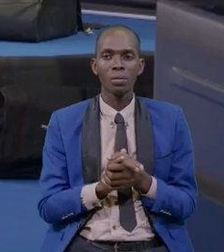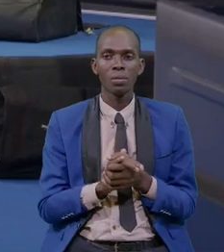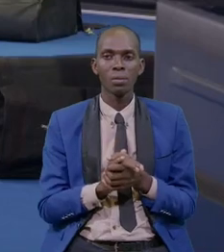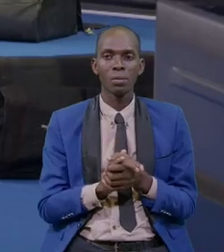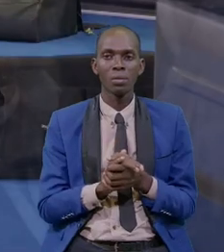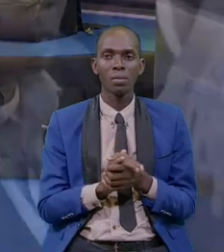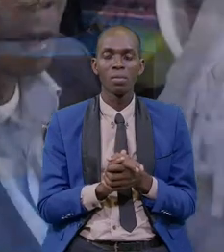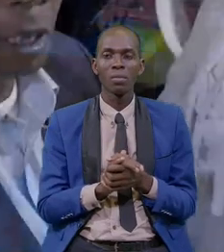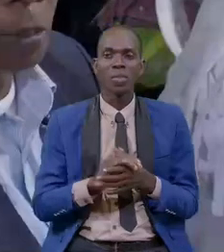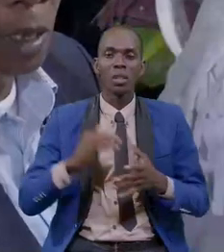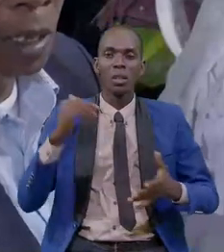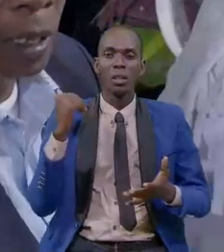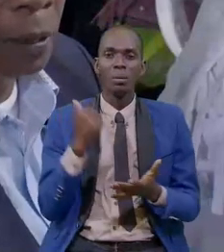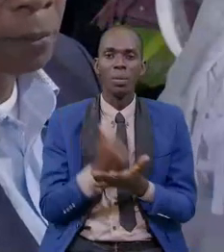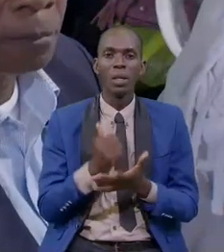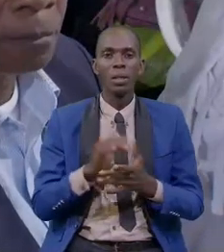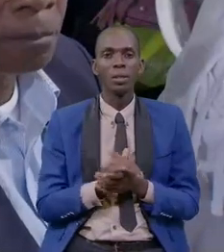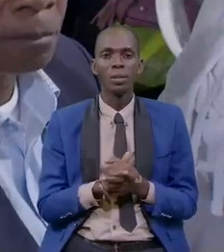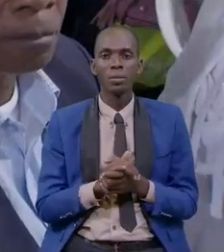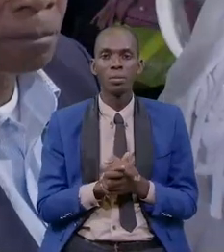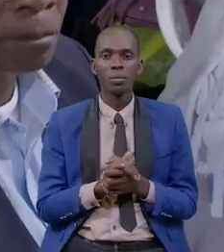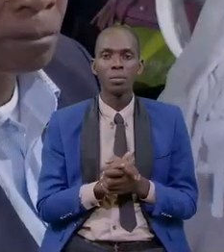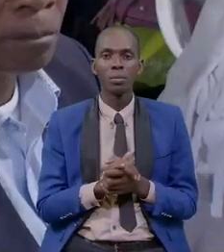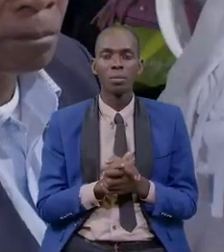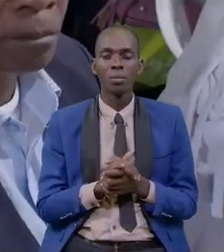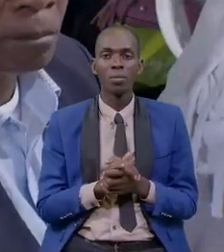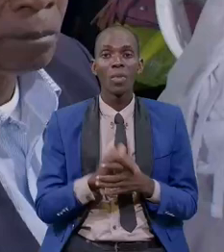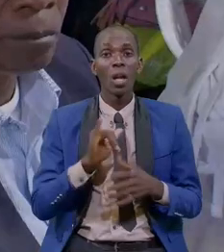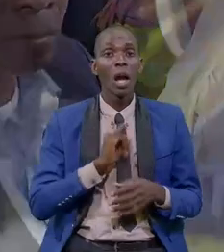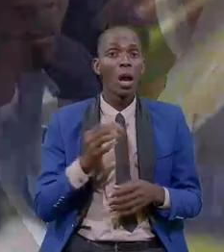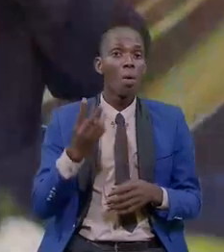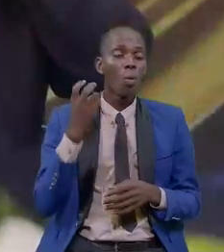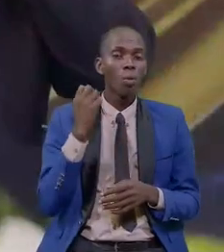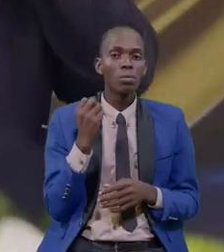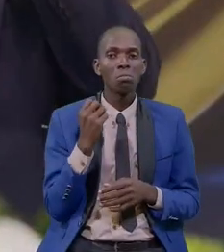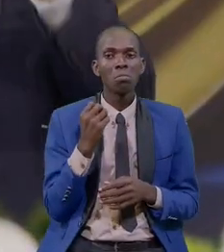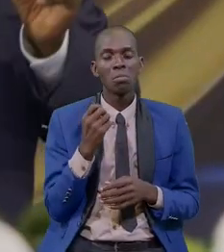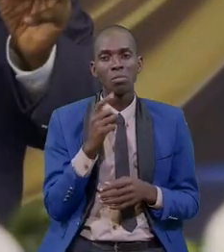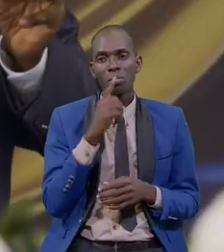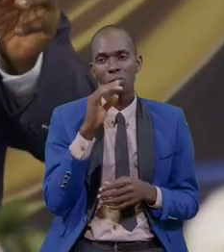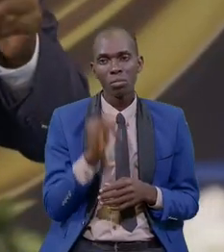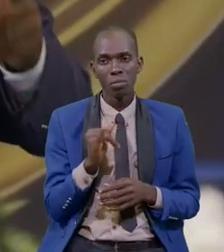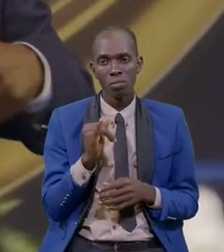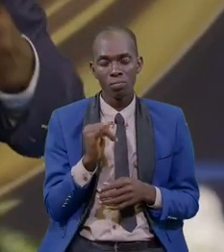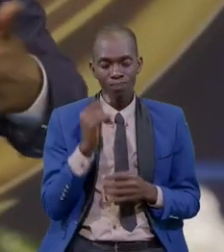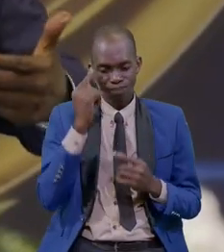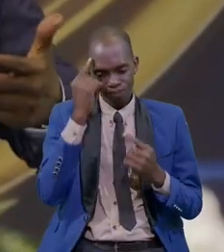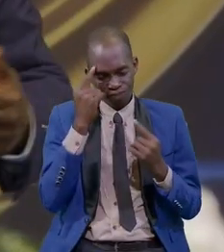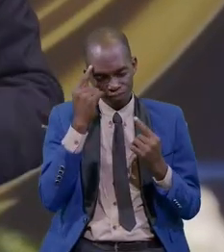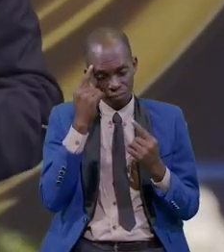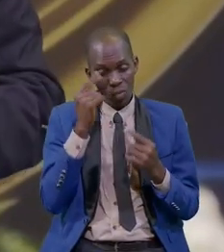Que quelqu'un crie à la main, amen! Vous savez, j'étais en train de considérer, pas très longtemps